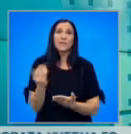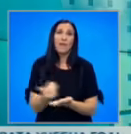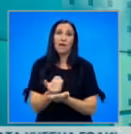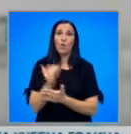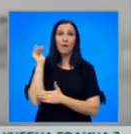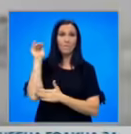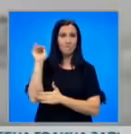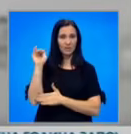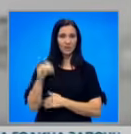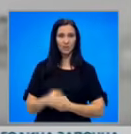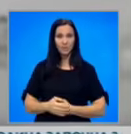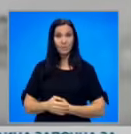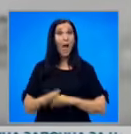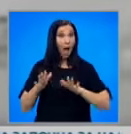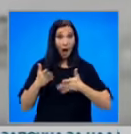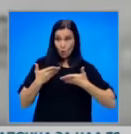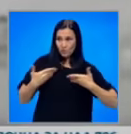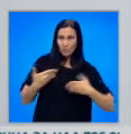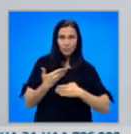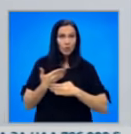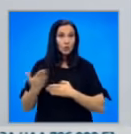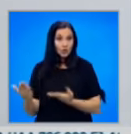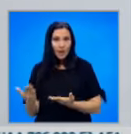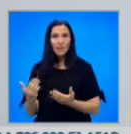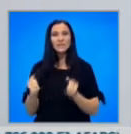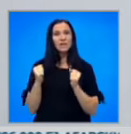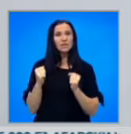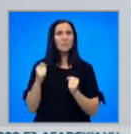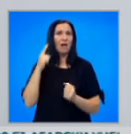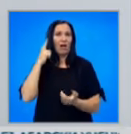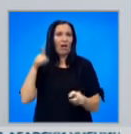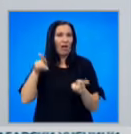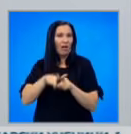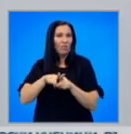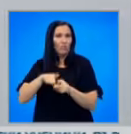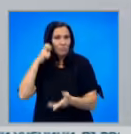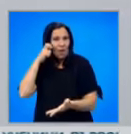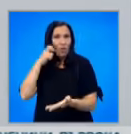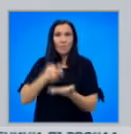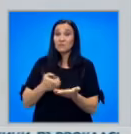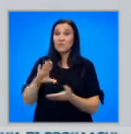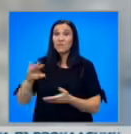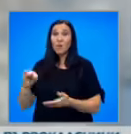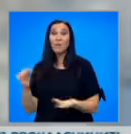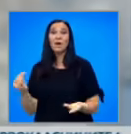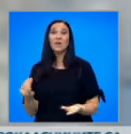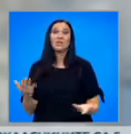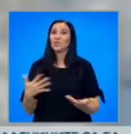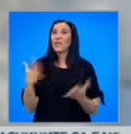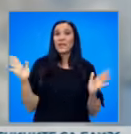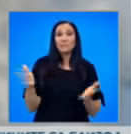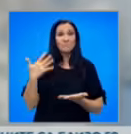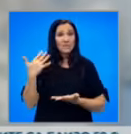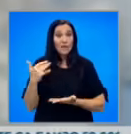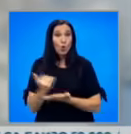бъдеще. Ако ние продължаваме да се дължим като идиотите на Европа, ще се ударим страшно икономиката и туризма.